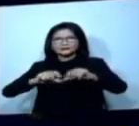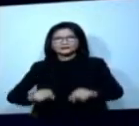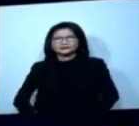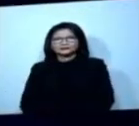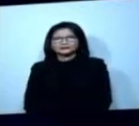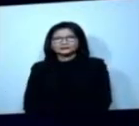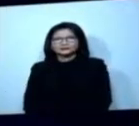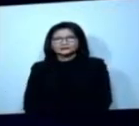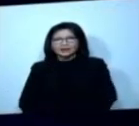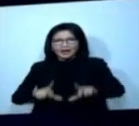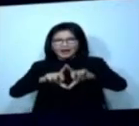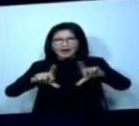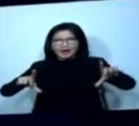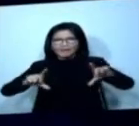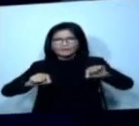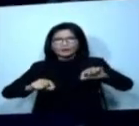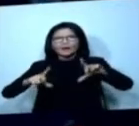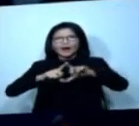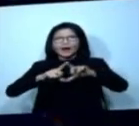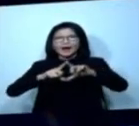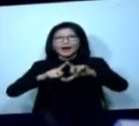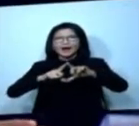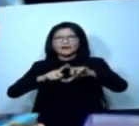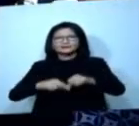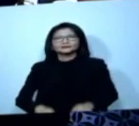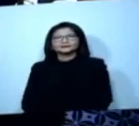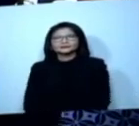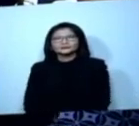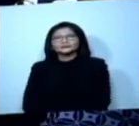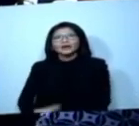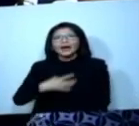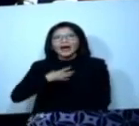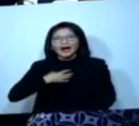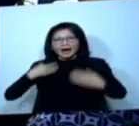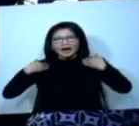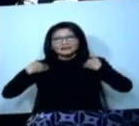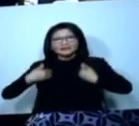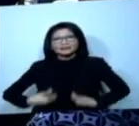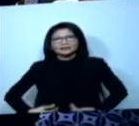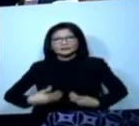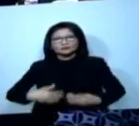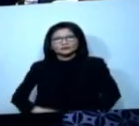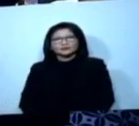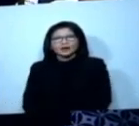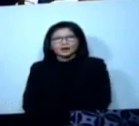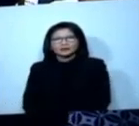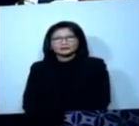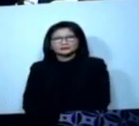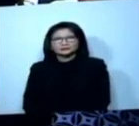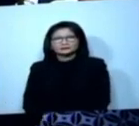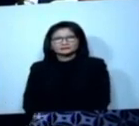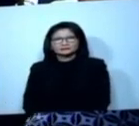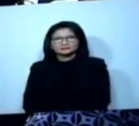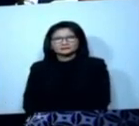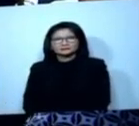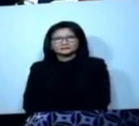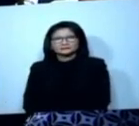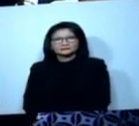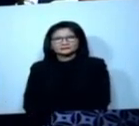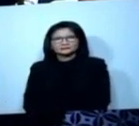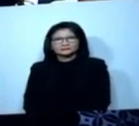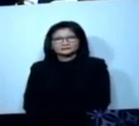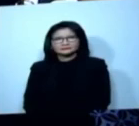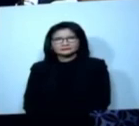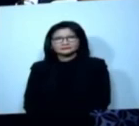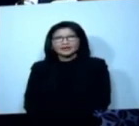Perolehan suara dalam berbagai polling itu sesungguhnya sangat mengenaskan. Dari lembaga survei yang lain, perolehan paslon